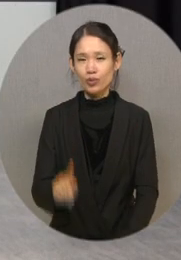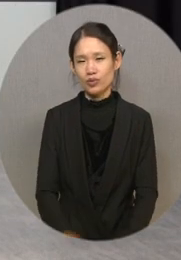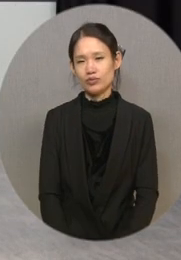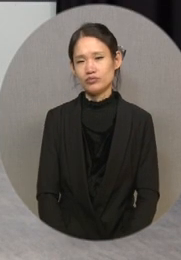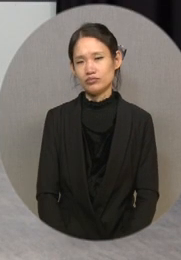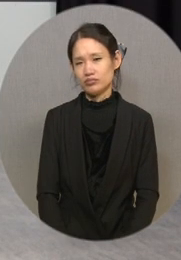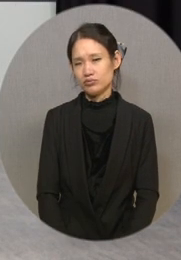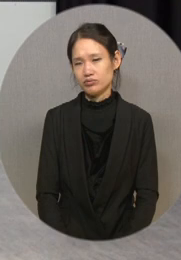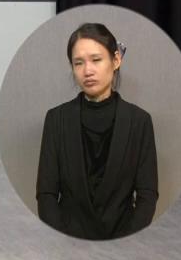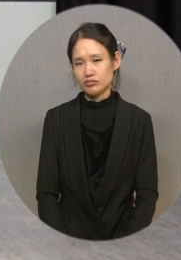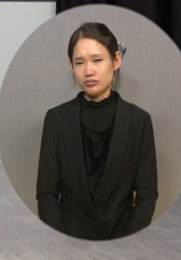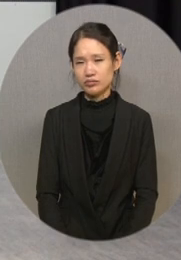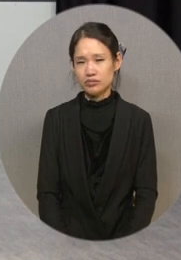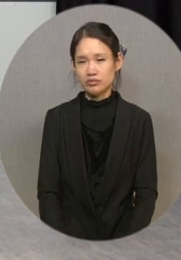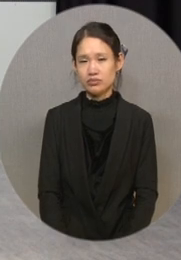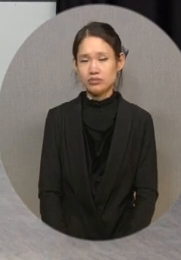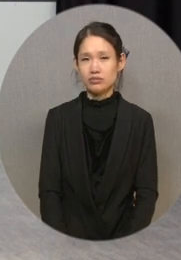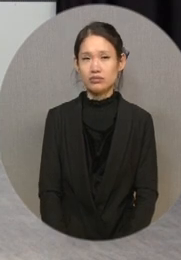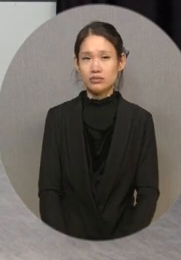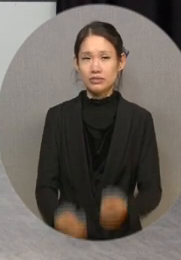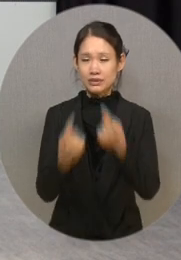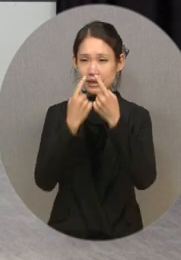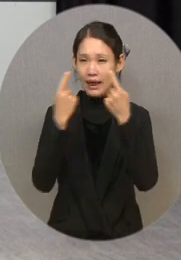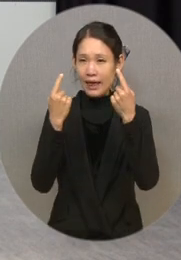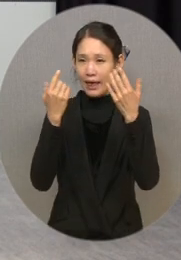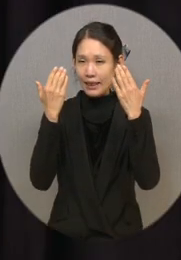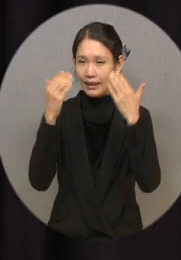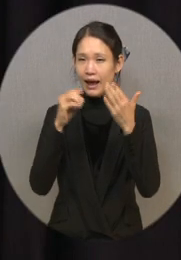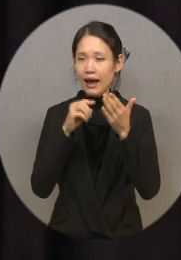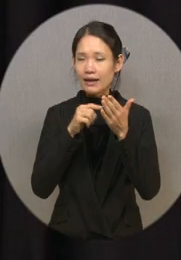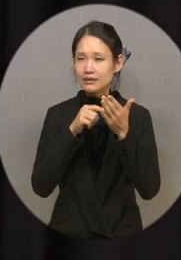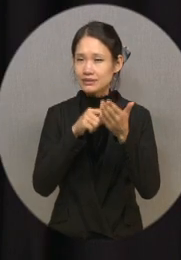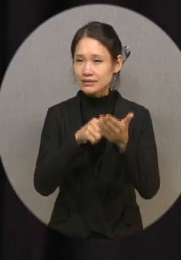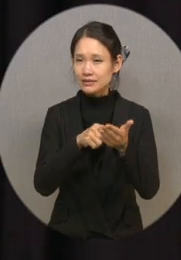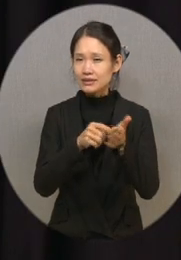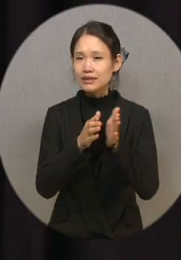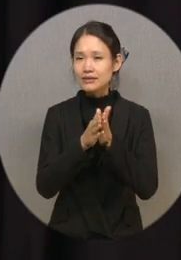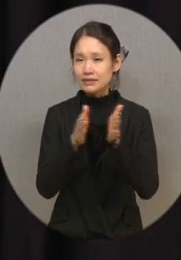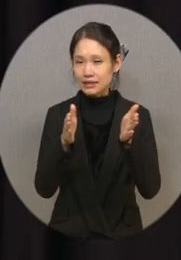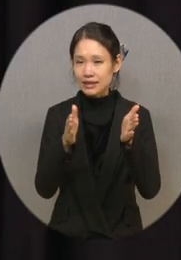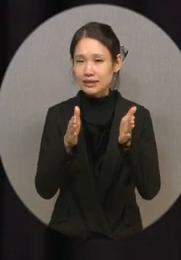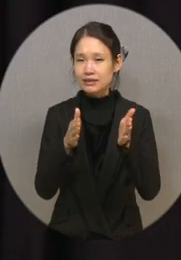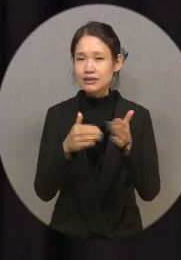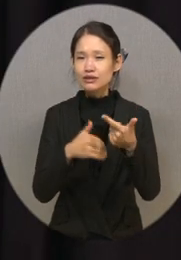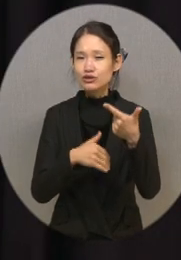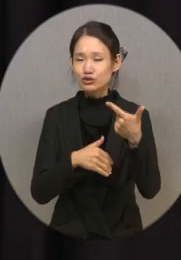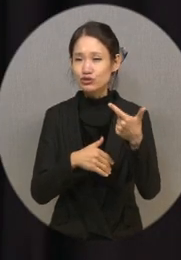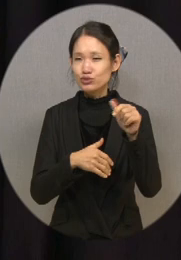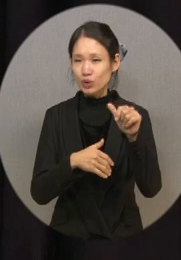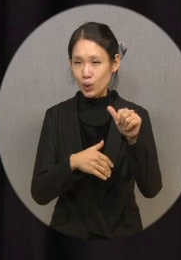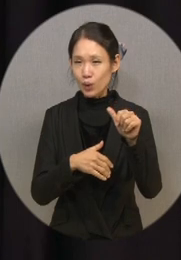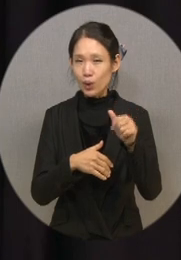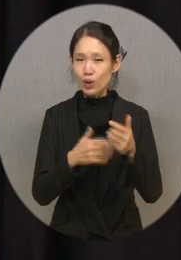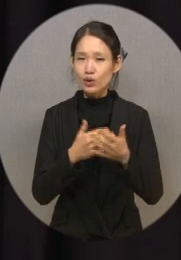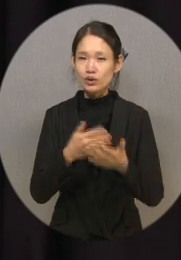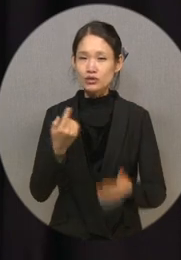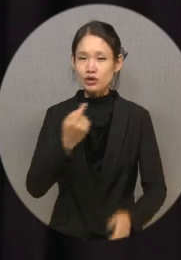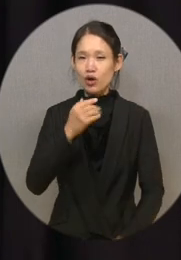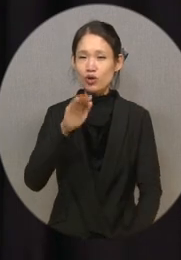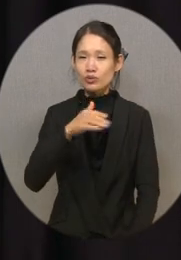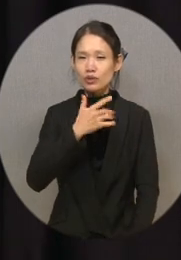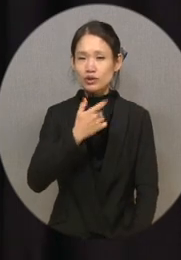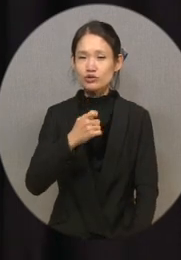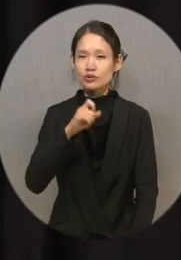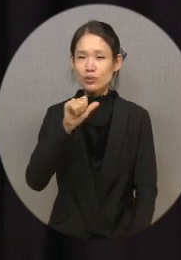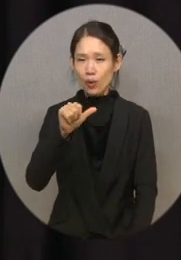제가 그러니까는 대학에 들어가는 게 65학번이거든요. 그러니까 1965년도인데